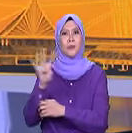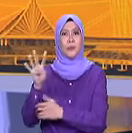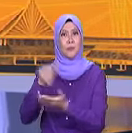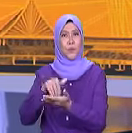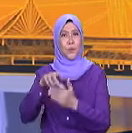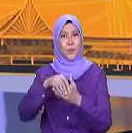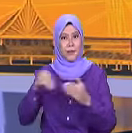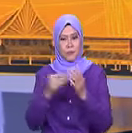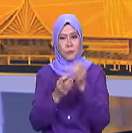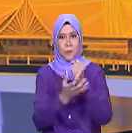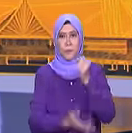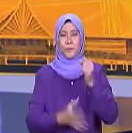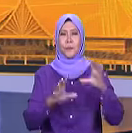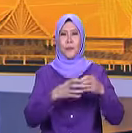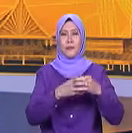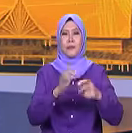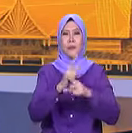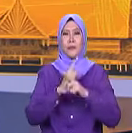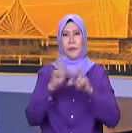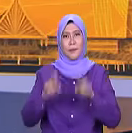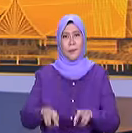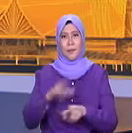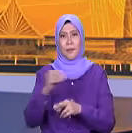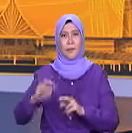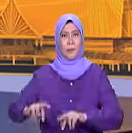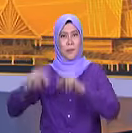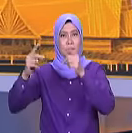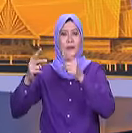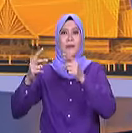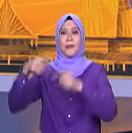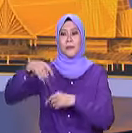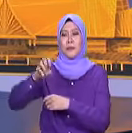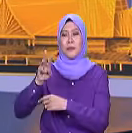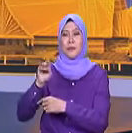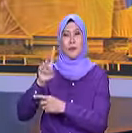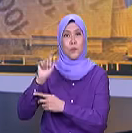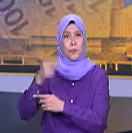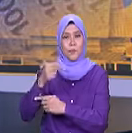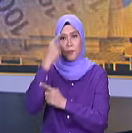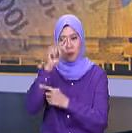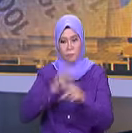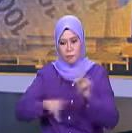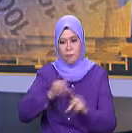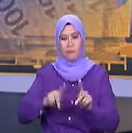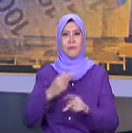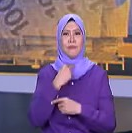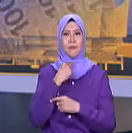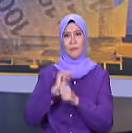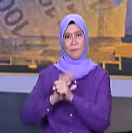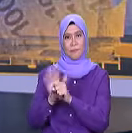RM544,000 di bawah pakej Perlindungan Rakyat dan Pemulihan Ekonomi Pemulih kepada penduduk terkesan dalam tempoh